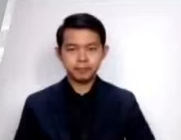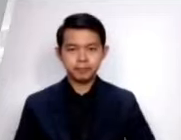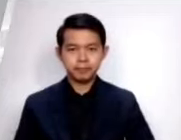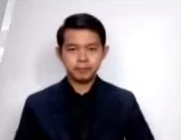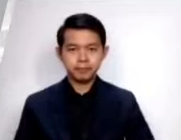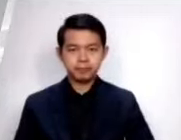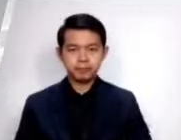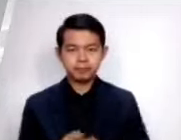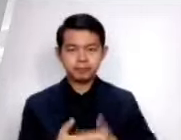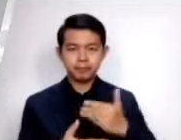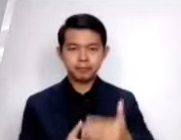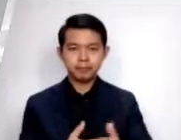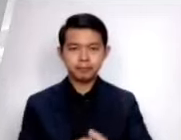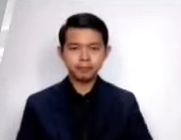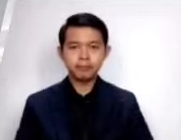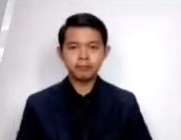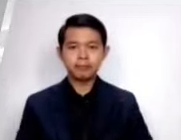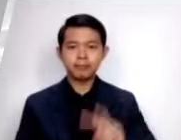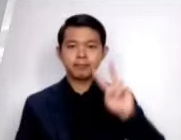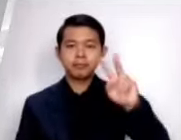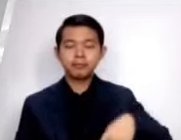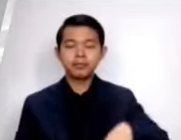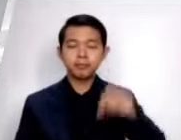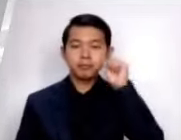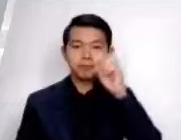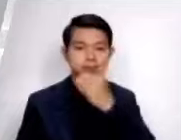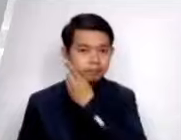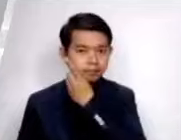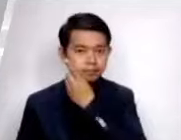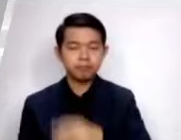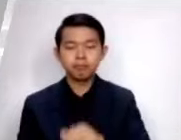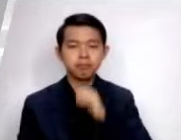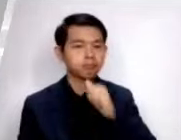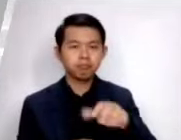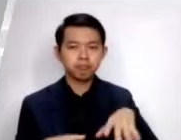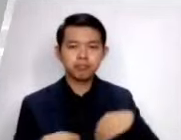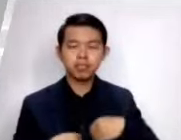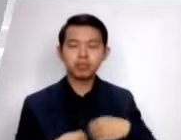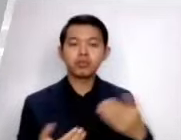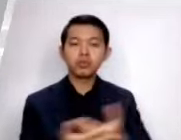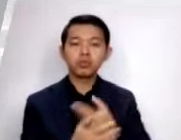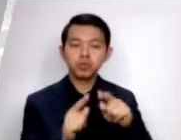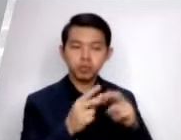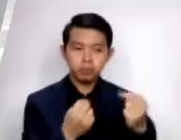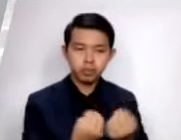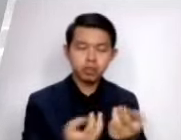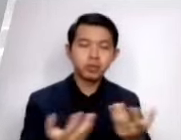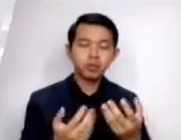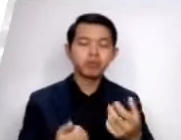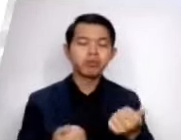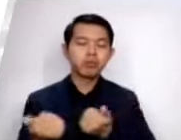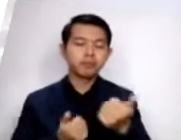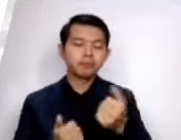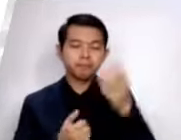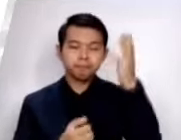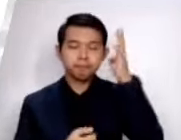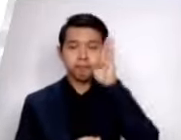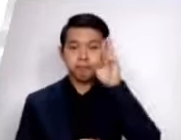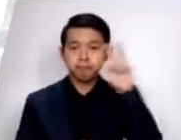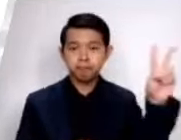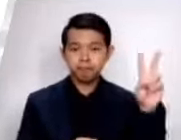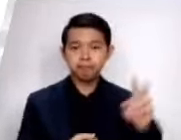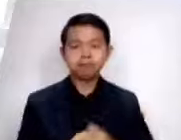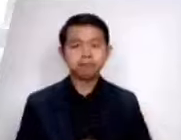Vice President Sara Duterte hindi natatanggap ng pwesto sa gabinete ng Administrasyong Marcos. Sinabi yan ni Duterte